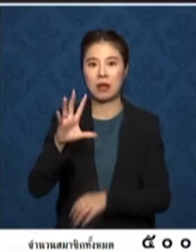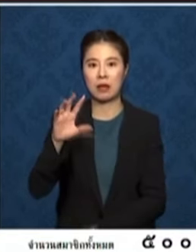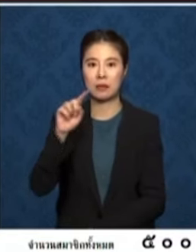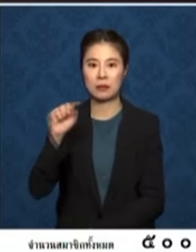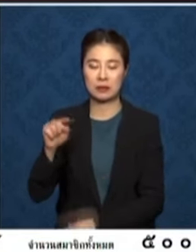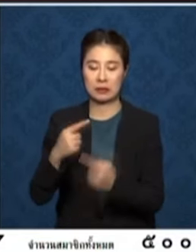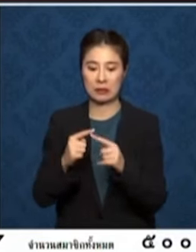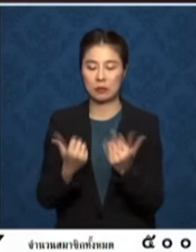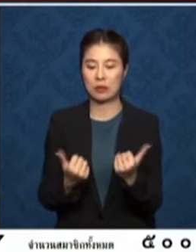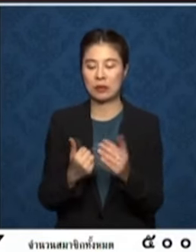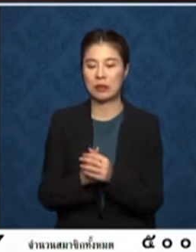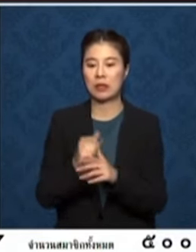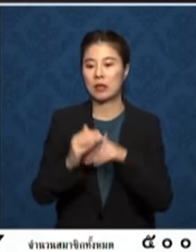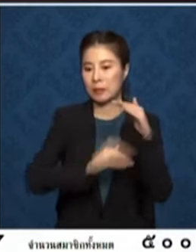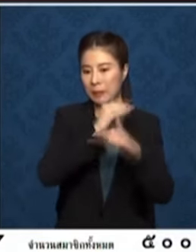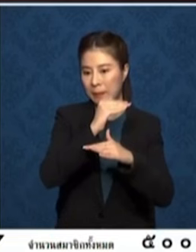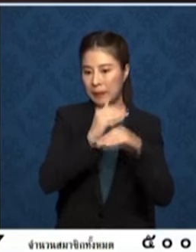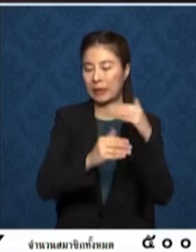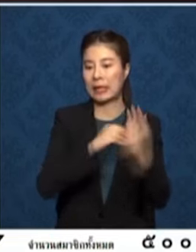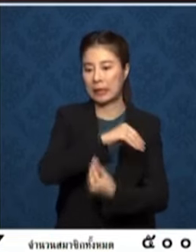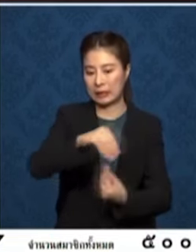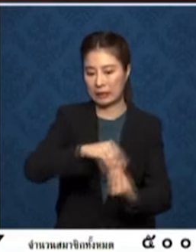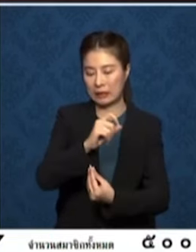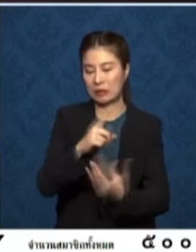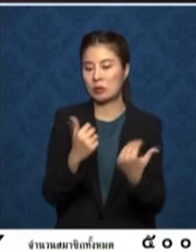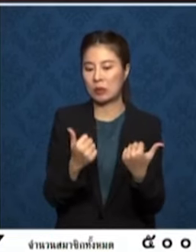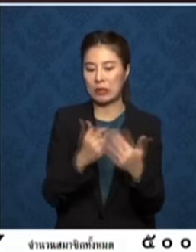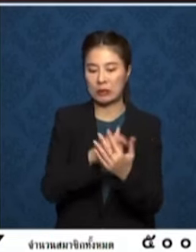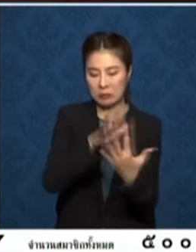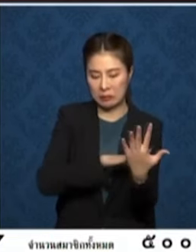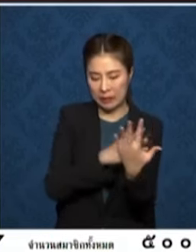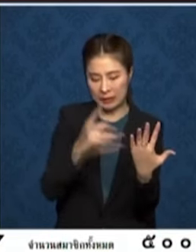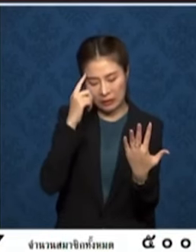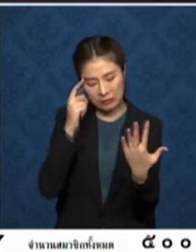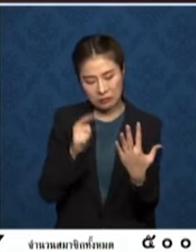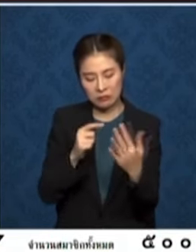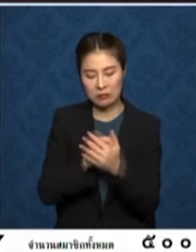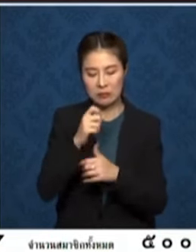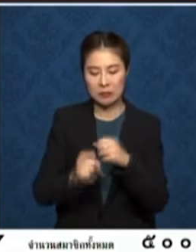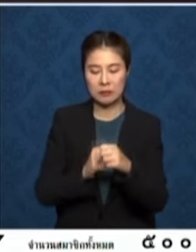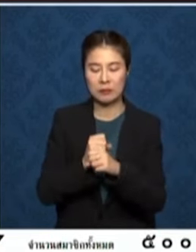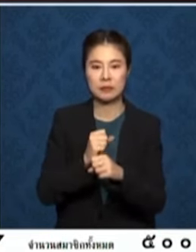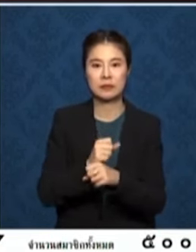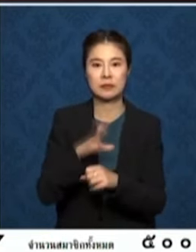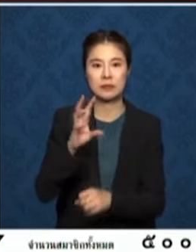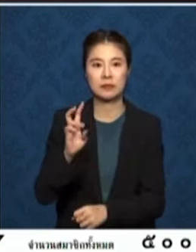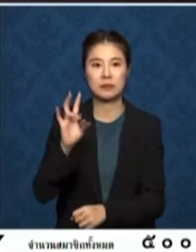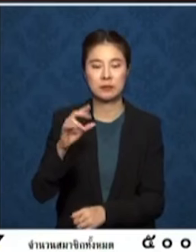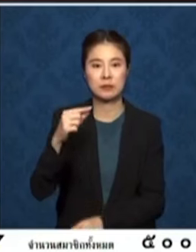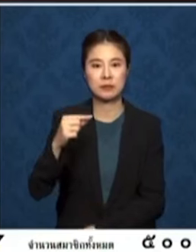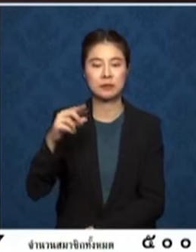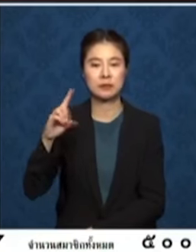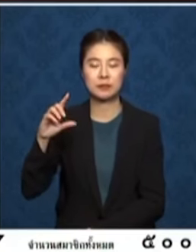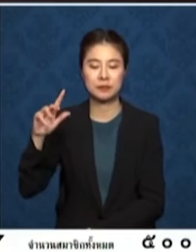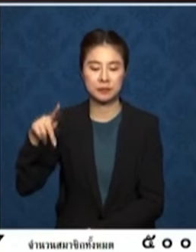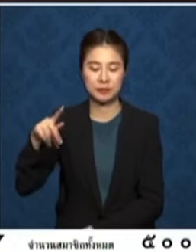สภาพัฒท ที่ได้มีกประมาณการงบประมาณ ไม่ใช่ค่ะ GDP ของปี 67นี่ยน่าจะโตเพยงแค่ 4% เม